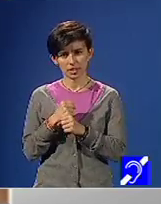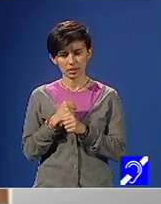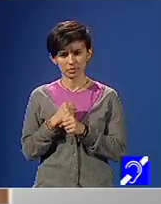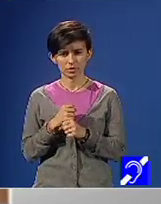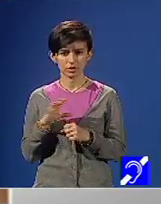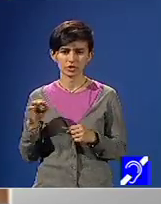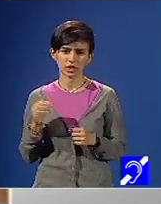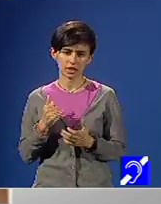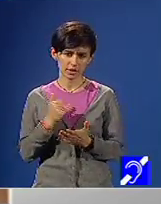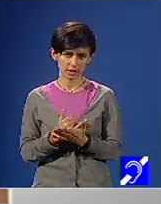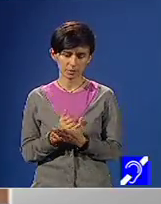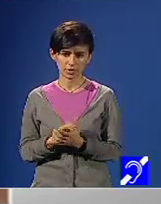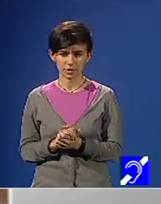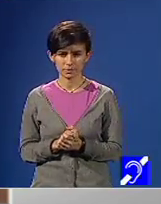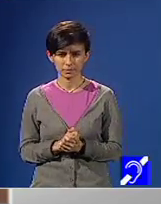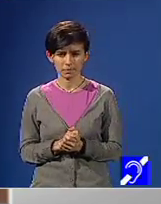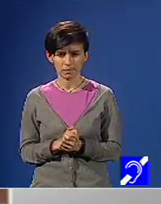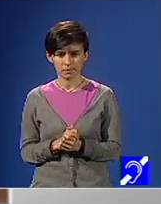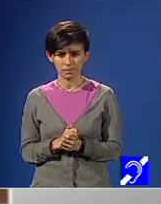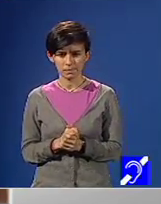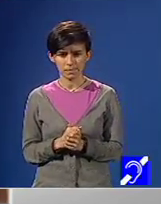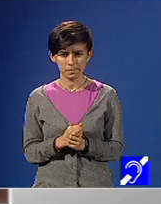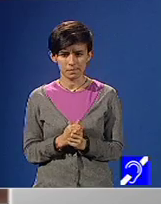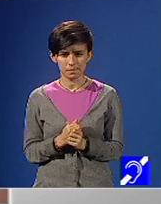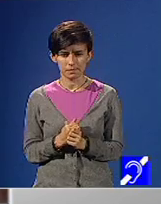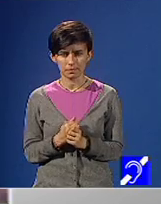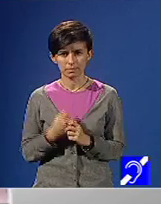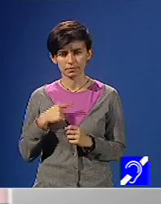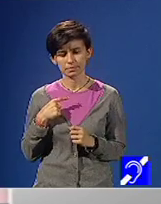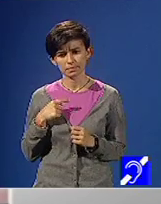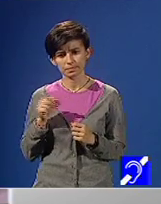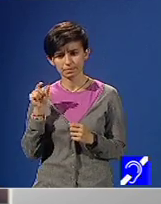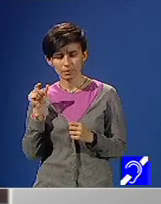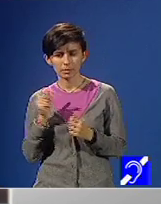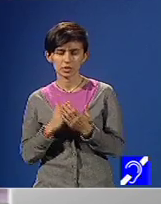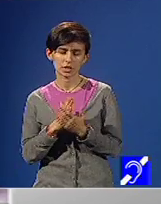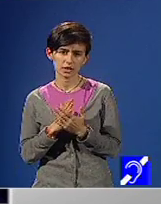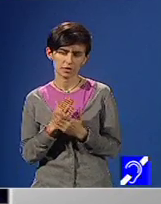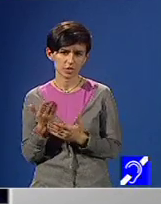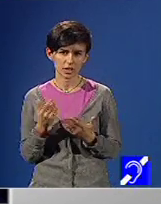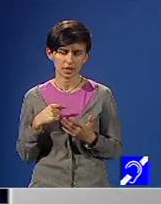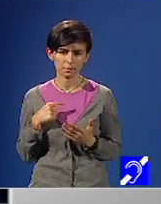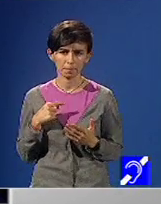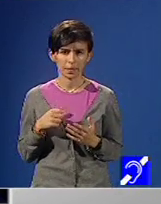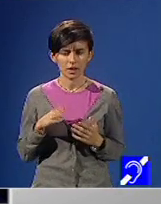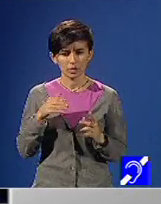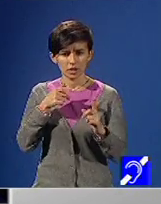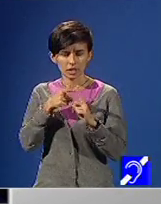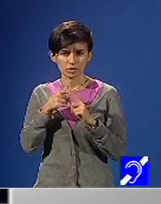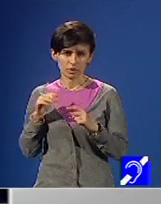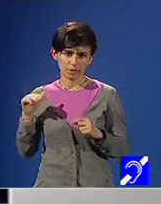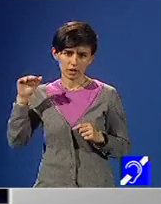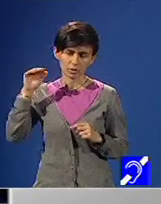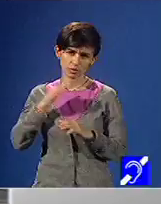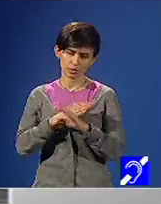nici nu mai are rost să Așa este. Și sunt puține servicii care sunt orientate către adultul cu